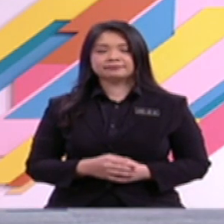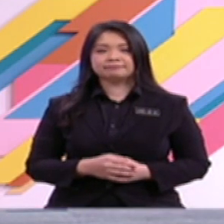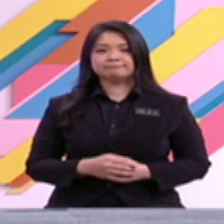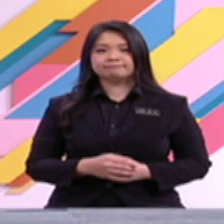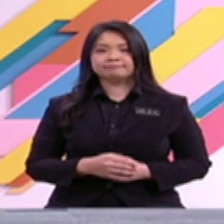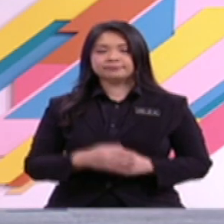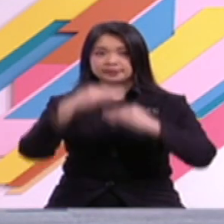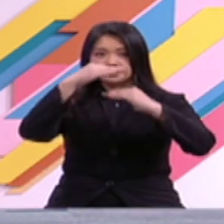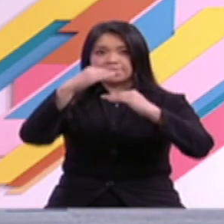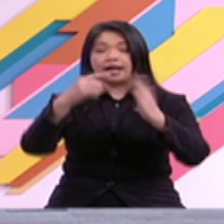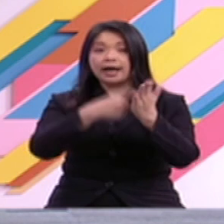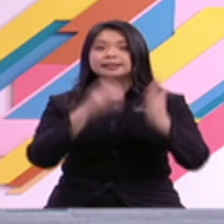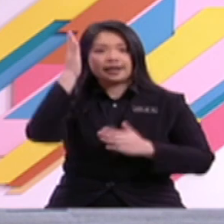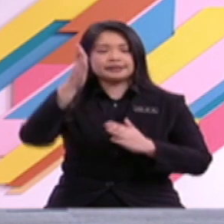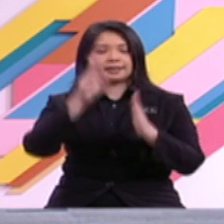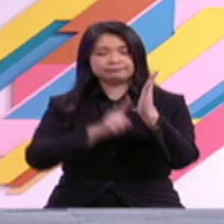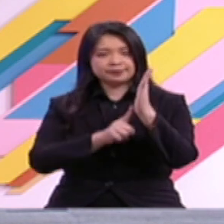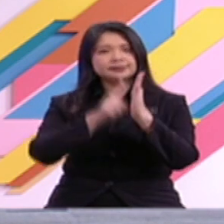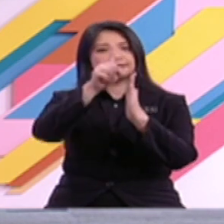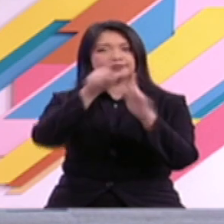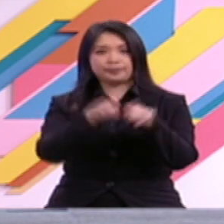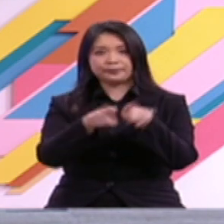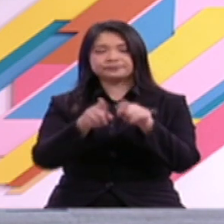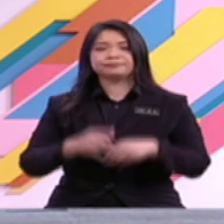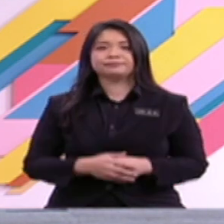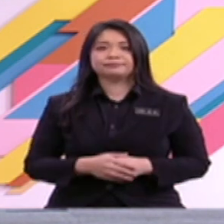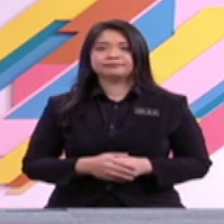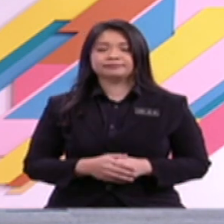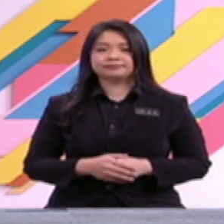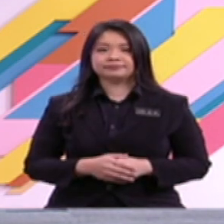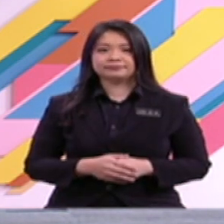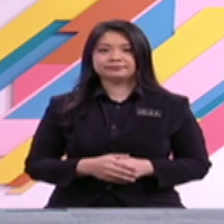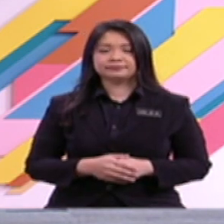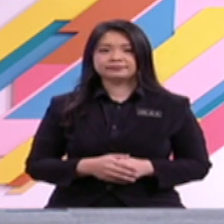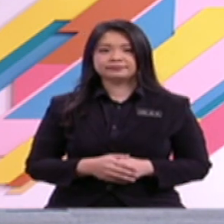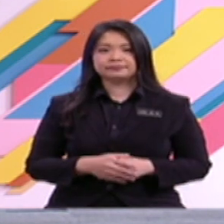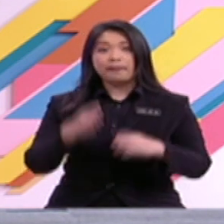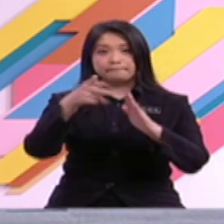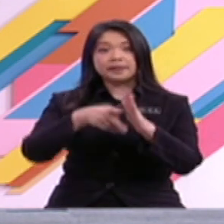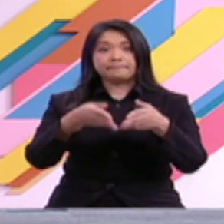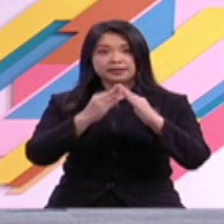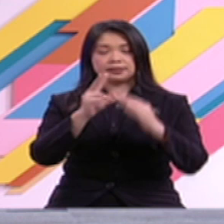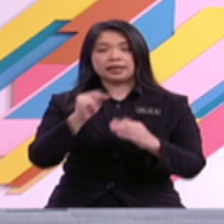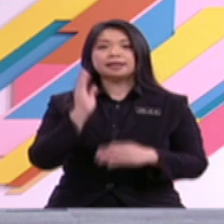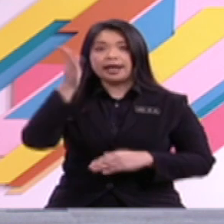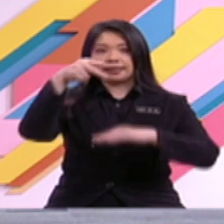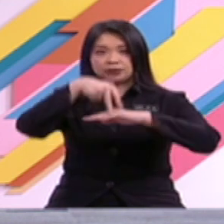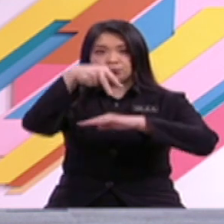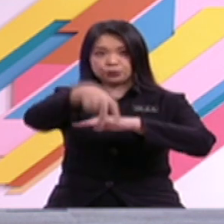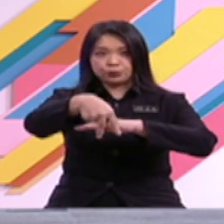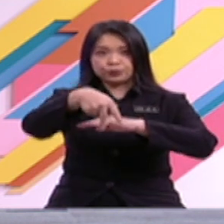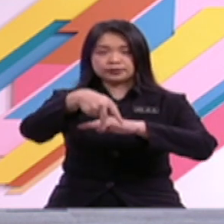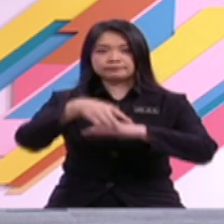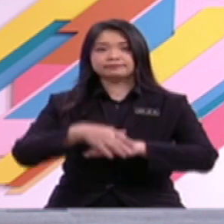akan menikah saat ini menyebabkan permintaan akan menurun